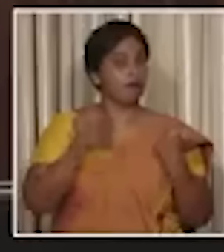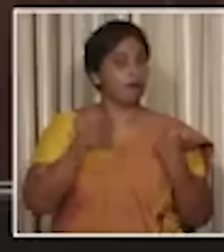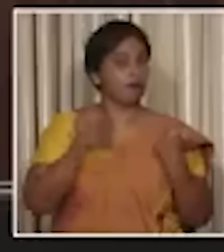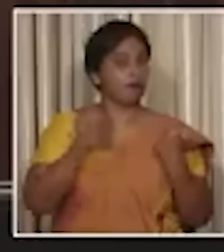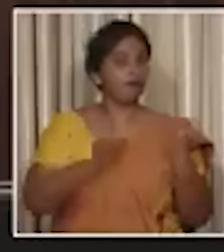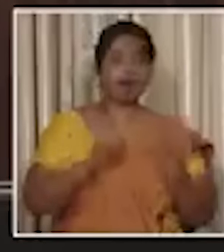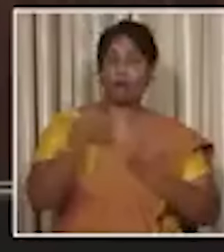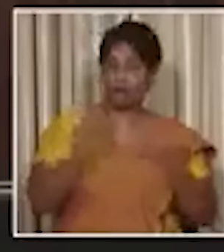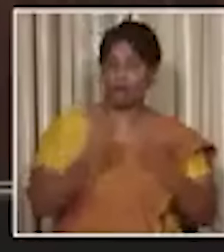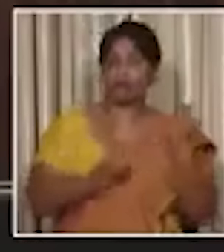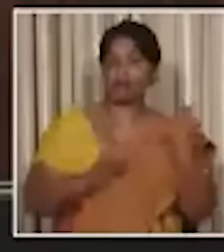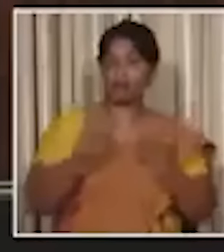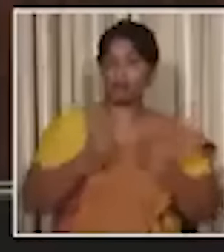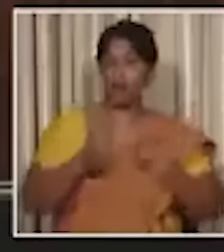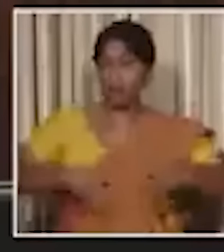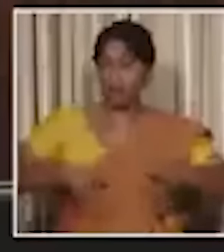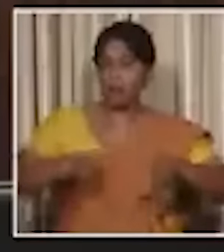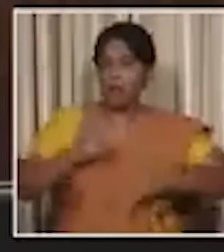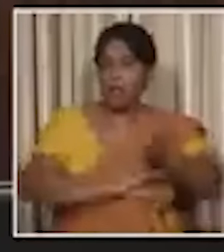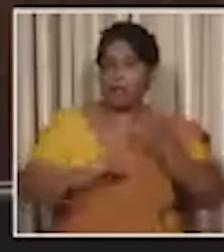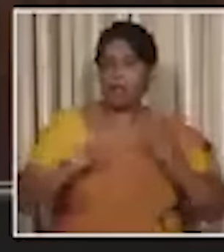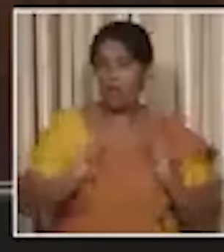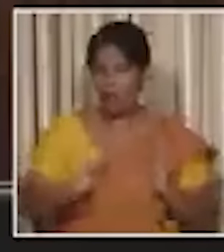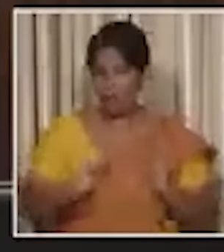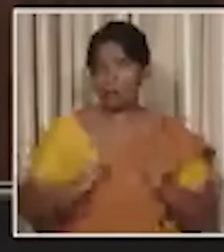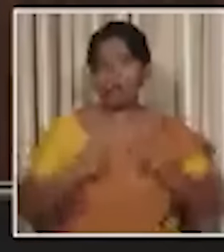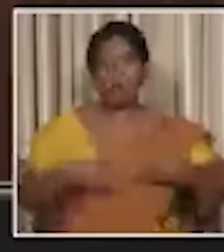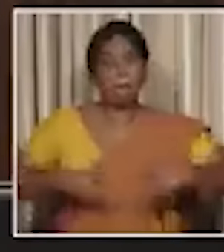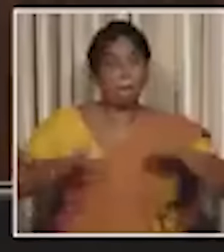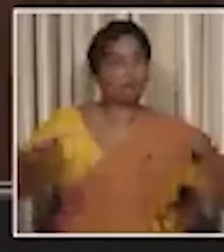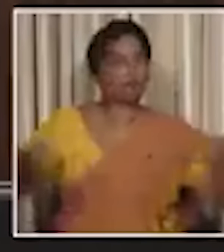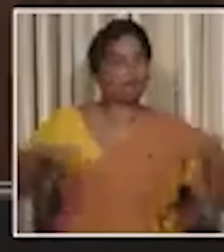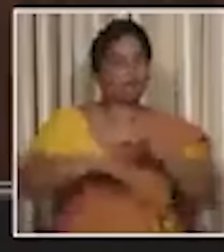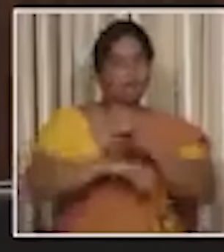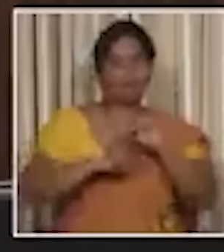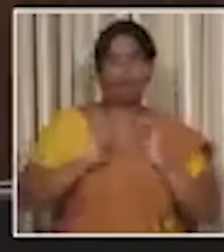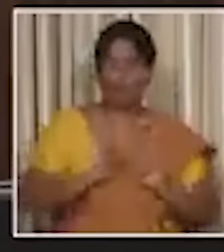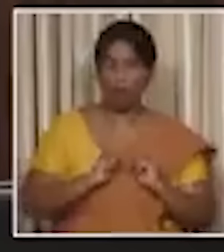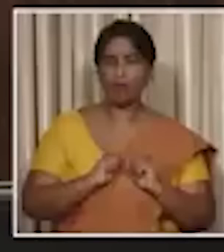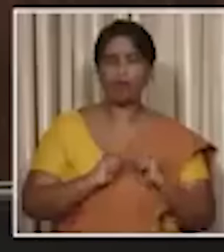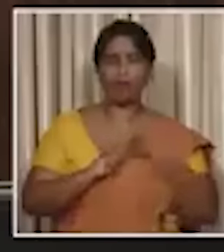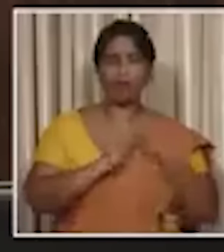இலங்கை கைத்தொழிலாளர்களுக்கு எவ்வாறு பெற்றுக் கொடுப்பது என்பது தொடர்பில் அவர்கள் காணும்